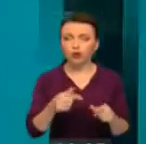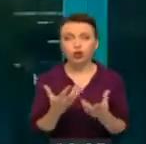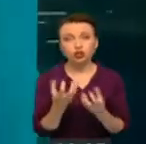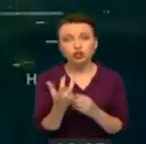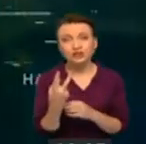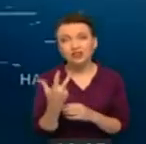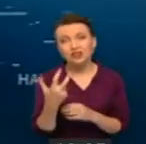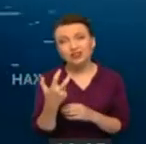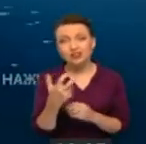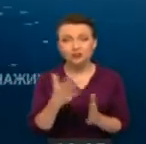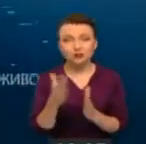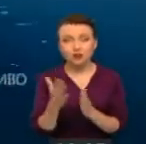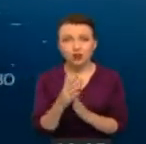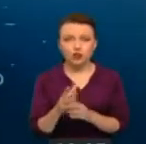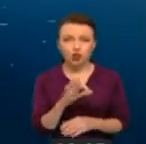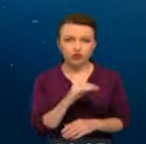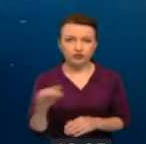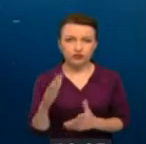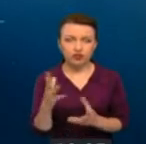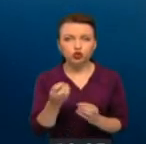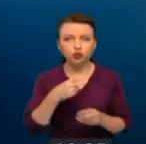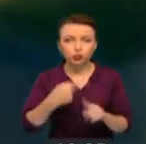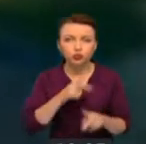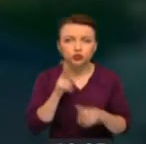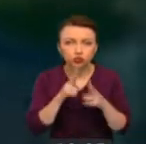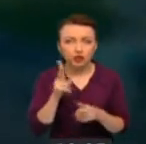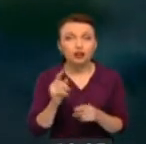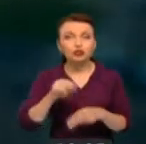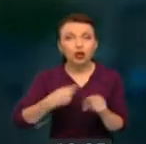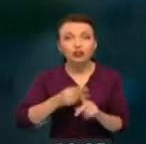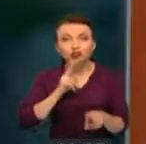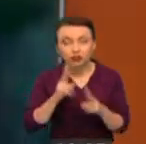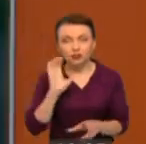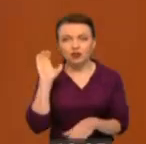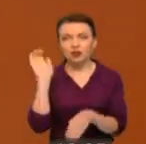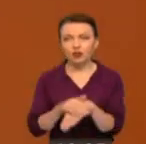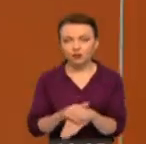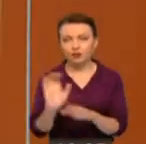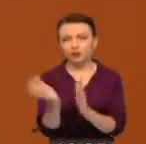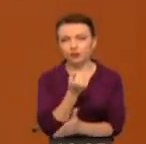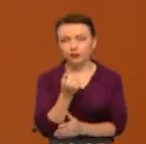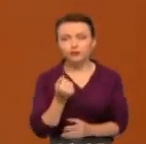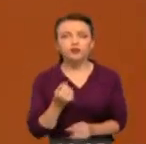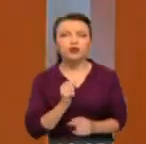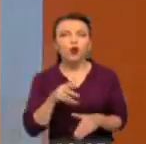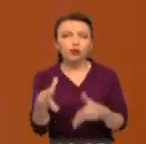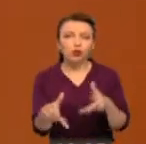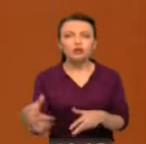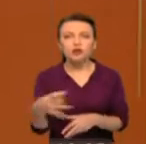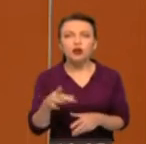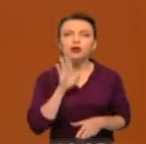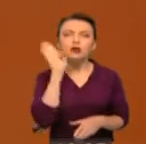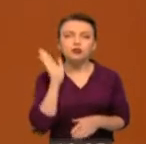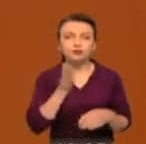нелегально і мають купу скарг. Власне, за скаргами вирахували кількість незаконних закладів. В Оболонському районі зранку перевіряли гостели